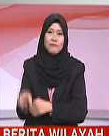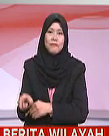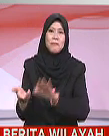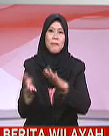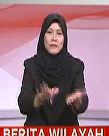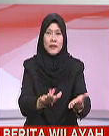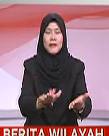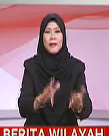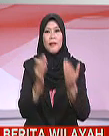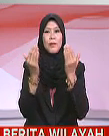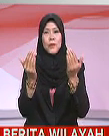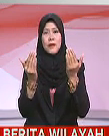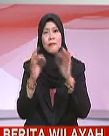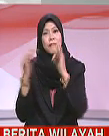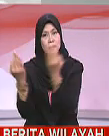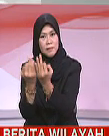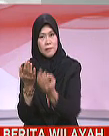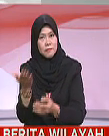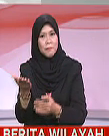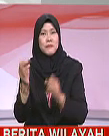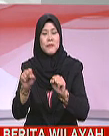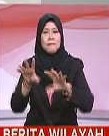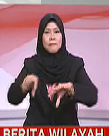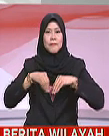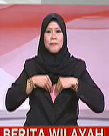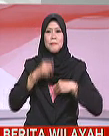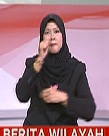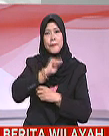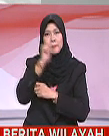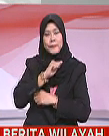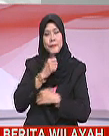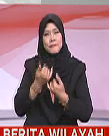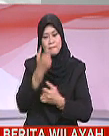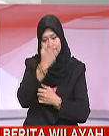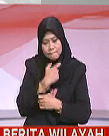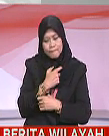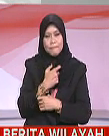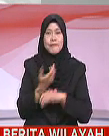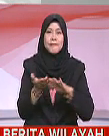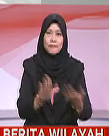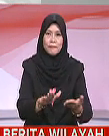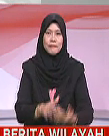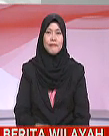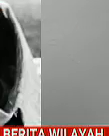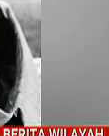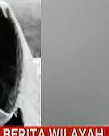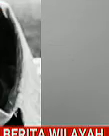dan mendoakan keluarga oleh Irham tabah menghadapi detik yang menduga ciptakan itu